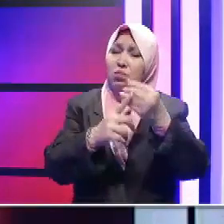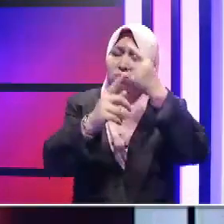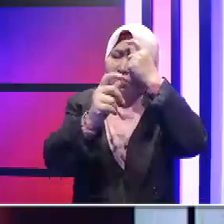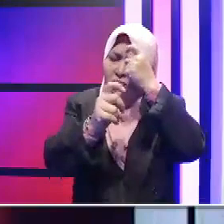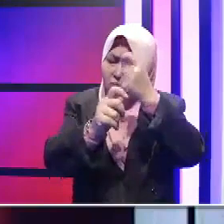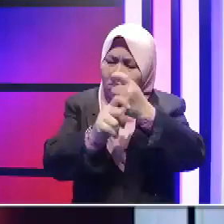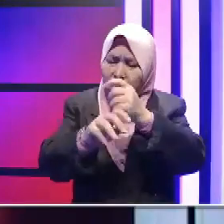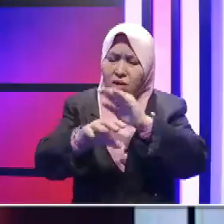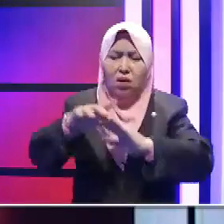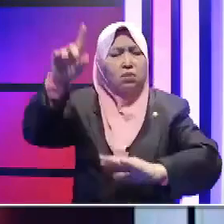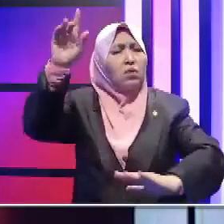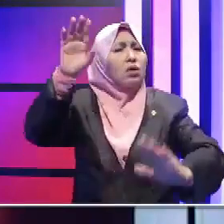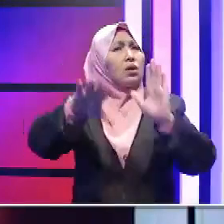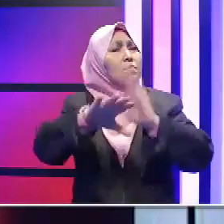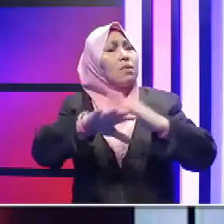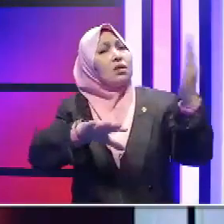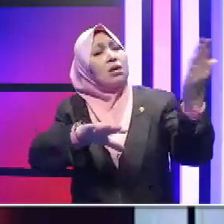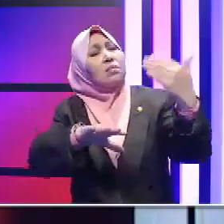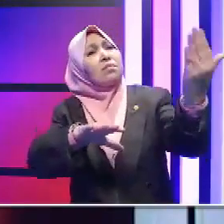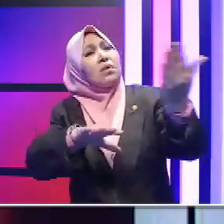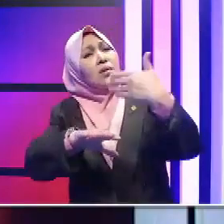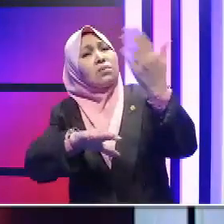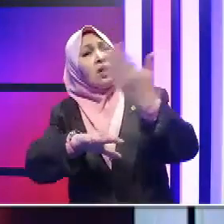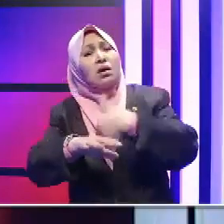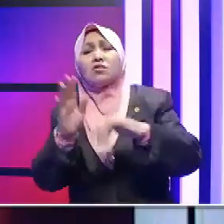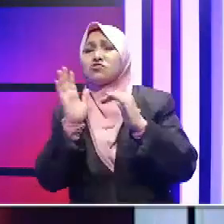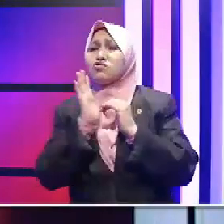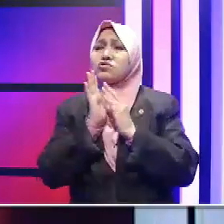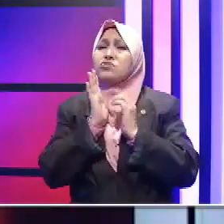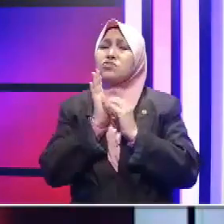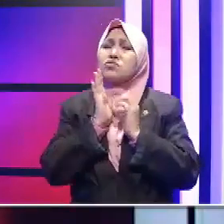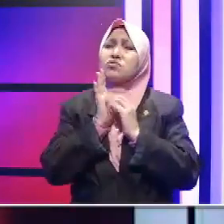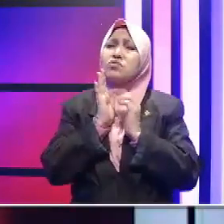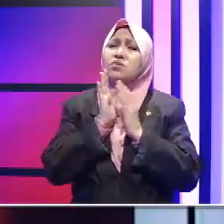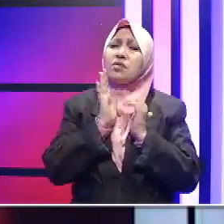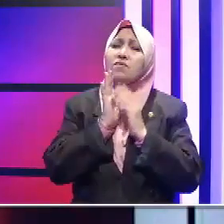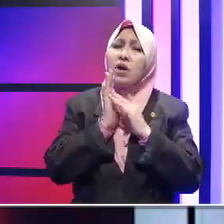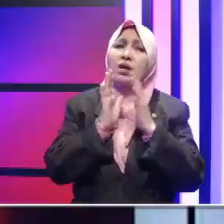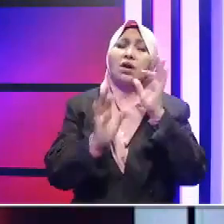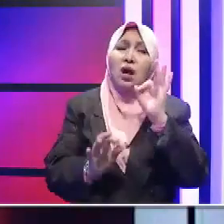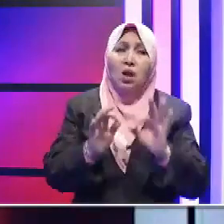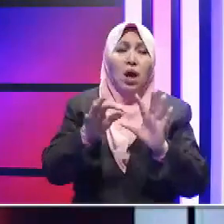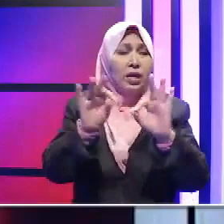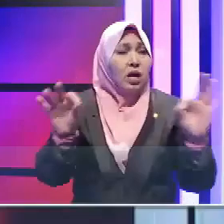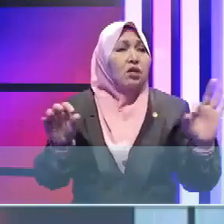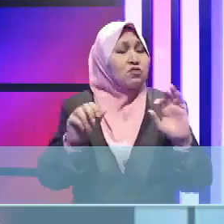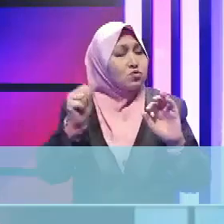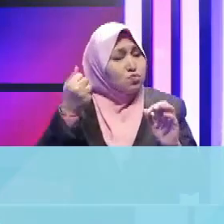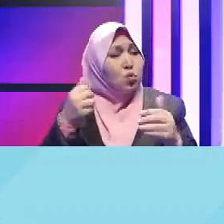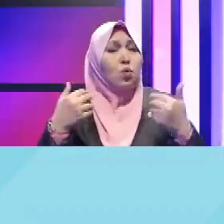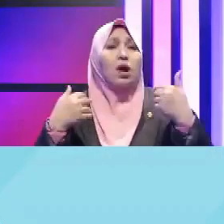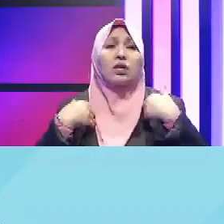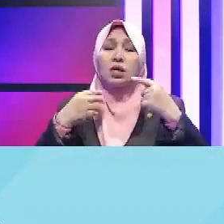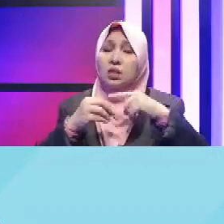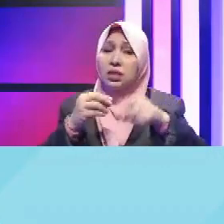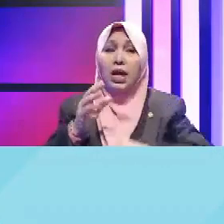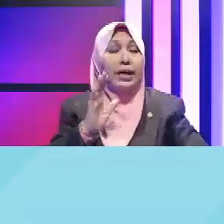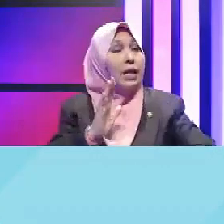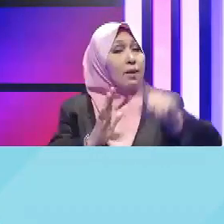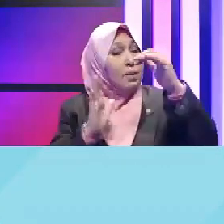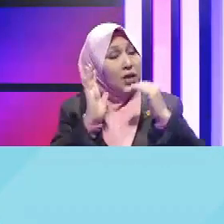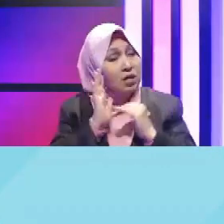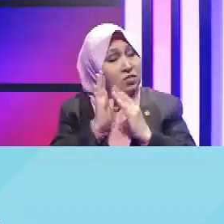tak ada diajak juga kaum new supaya beristighfar aja di Andai sekiranya kalau y10 ini adik tentang lebihan